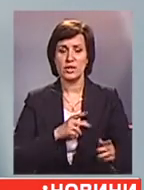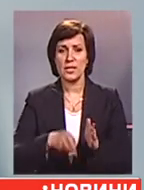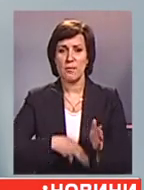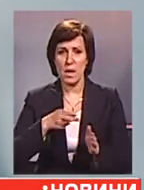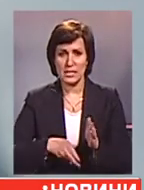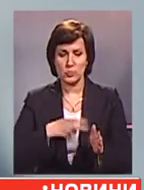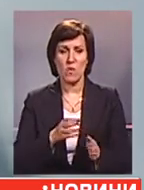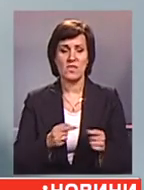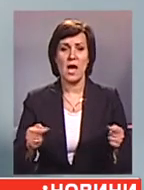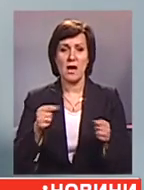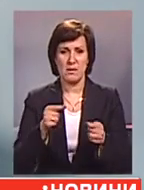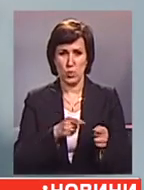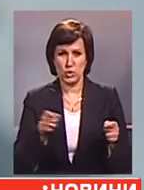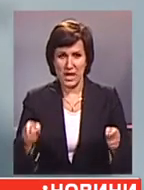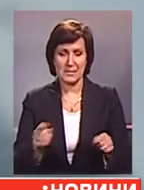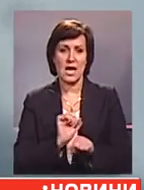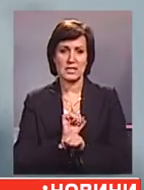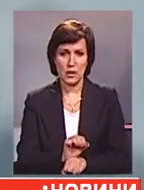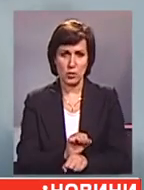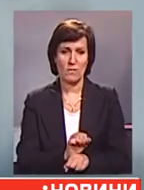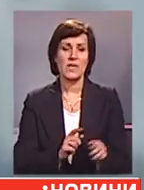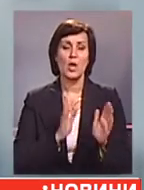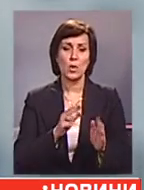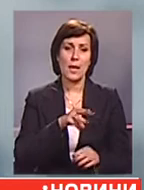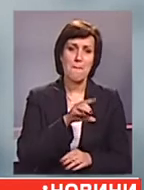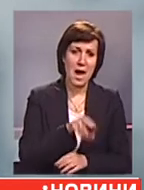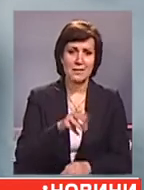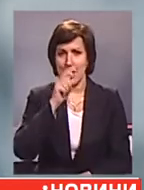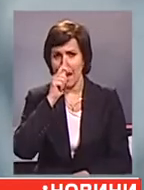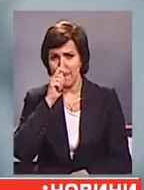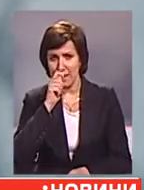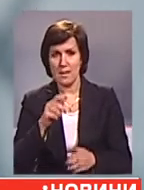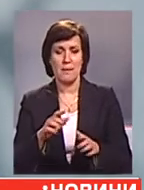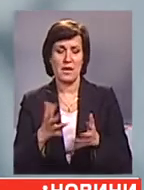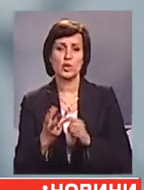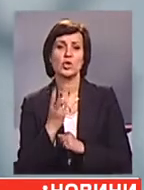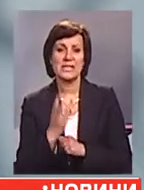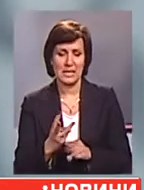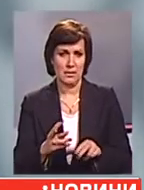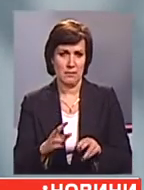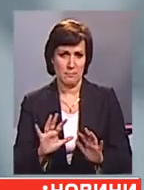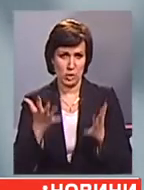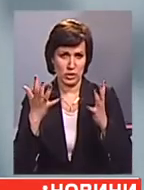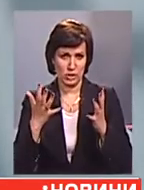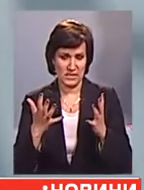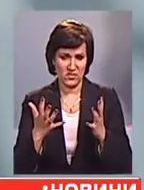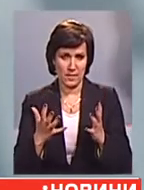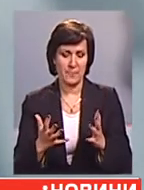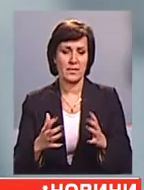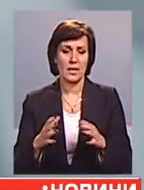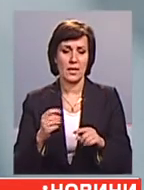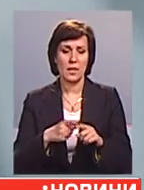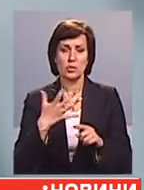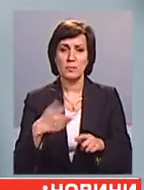участке остановлено. На данном участке пути только за март и апрель произошло три подобных происшествия. 17 марта взорвано